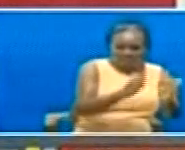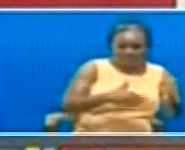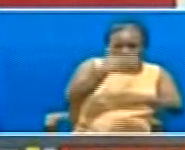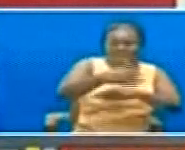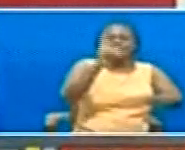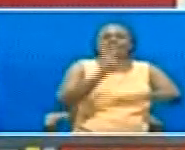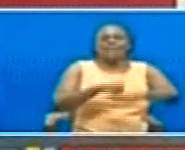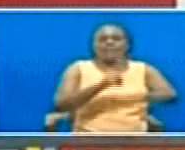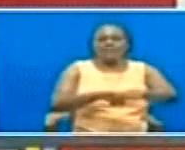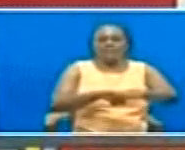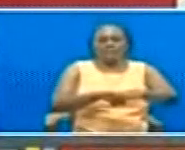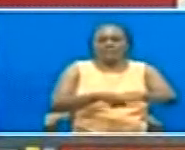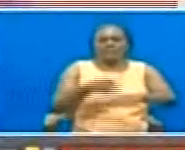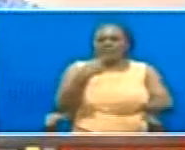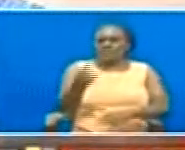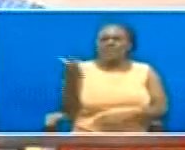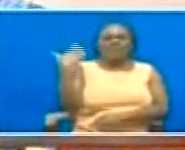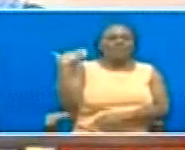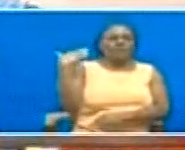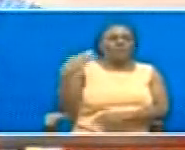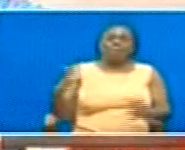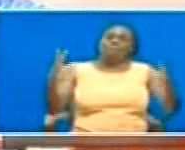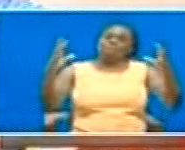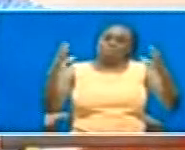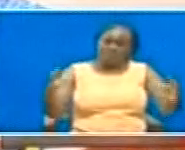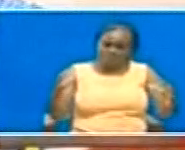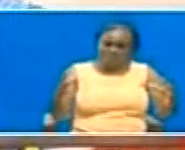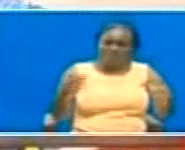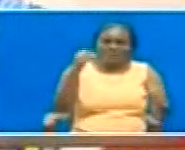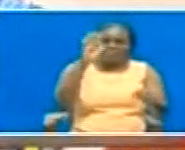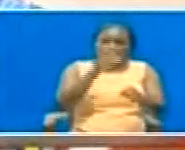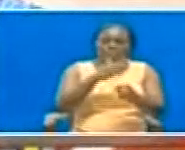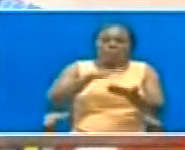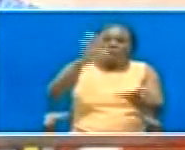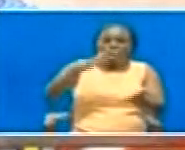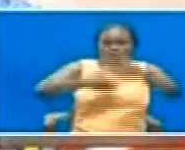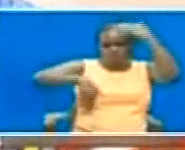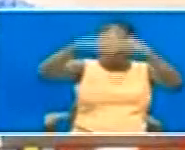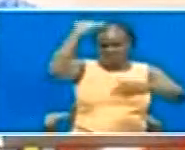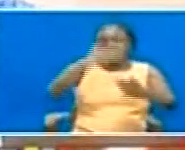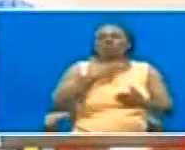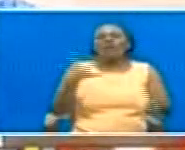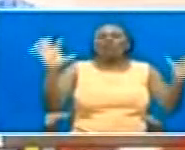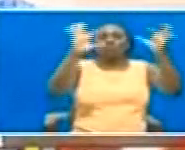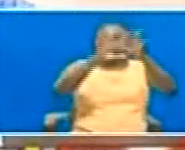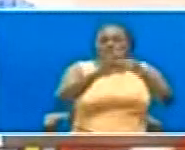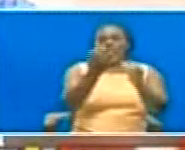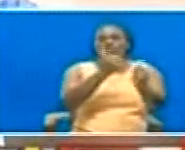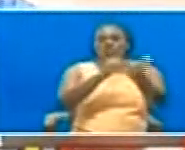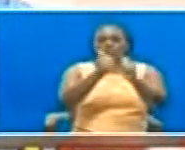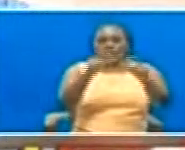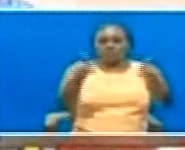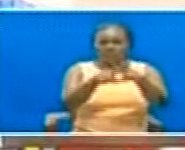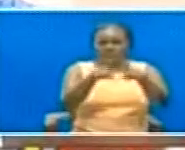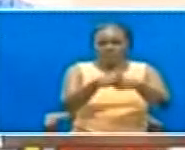season of the ZUBL. As I said before, we're expecting it to be bigger. I'm sure maybe even more universities will want to join the league, and with the